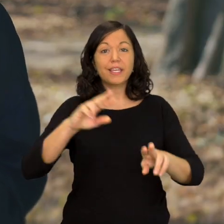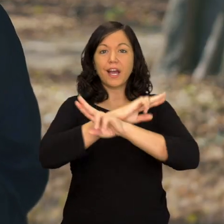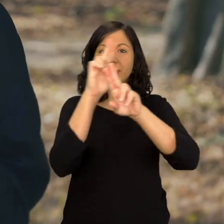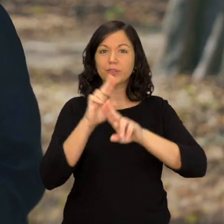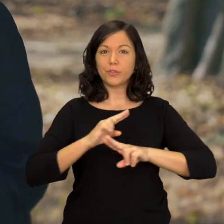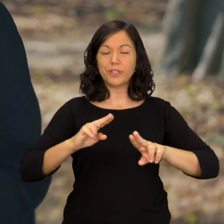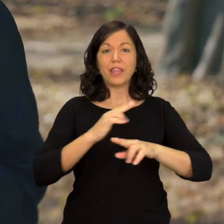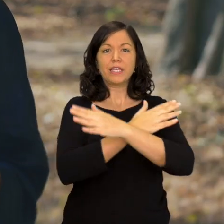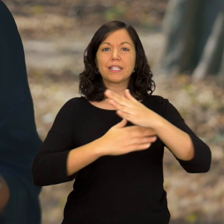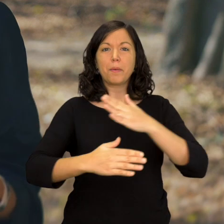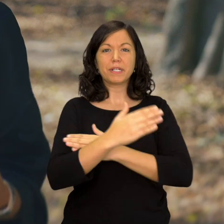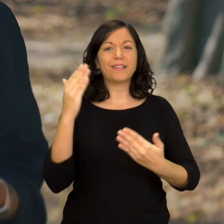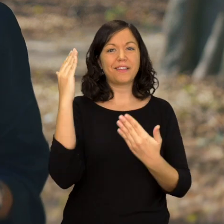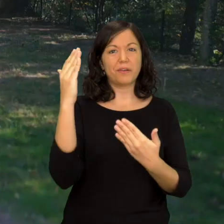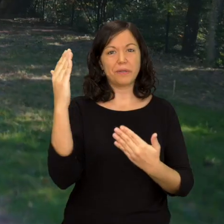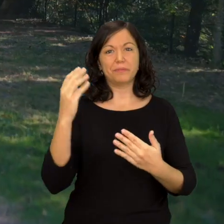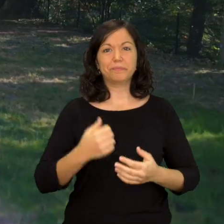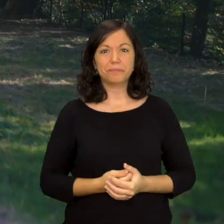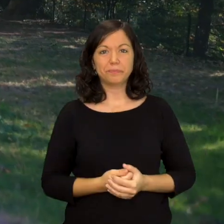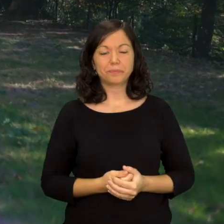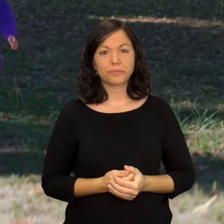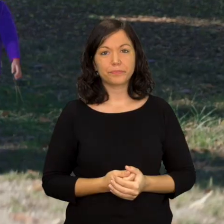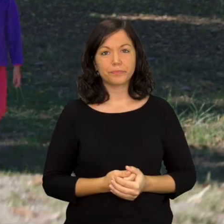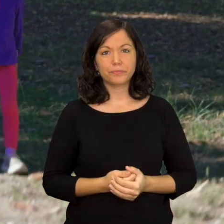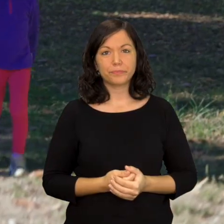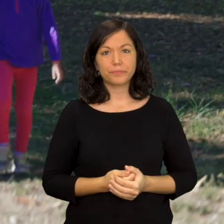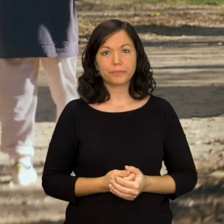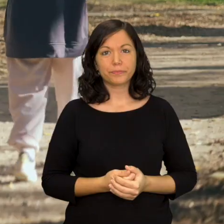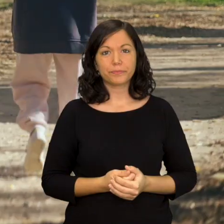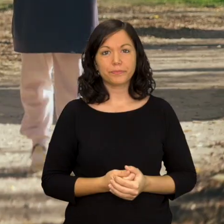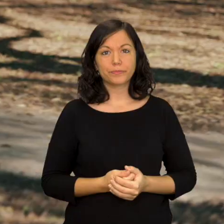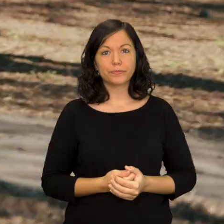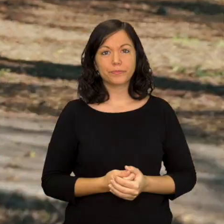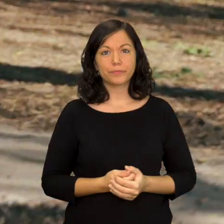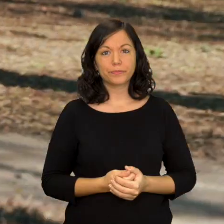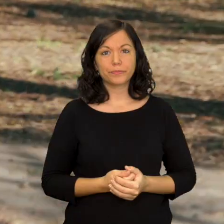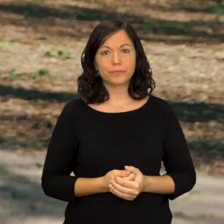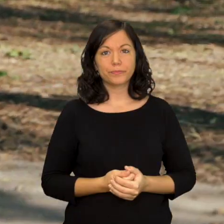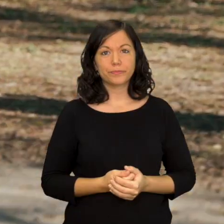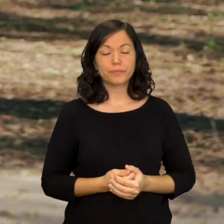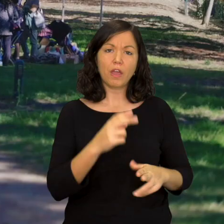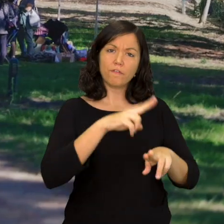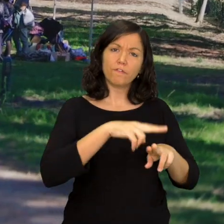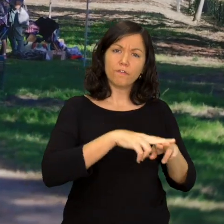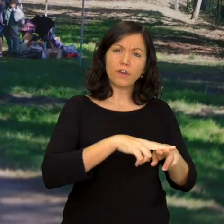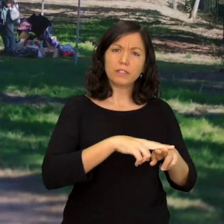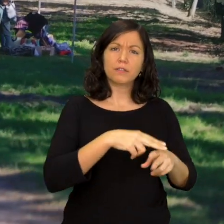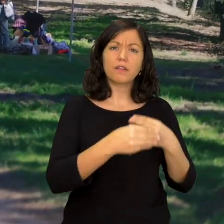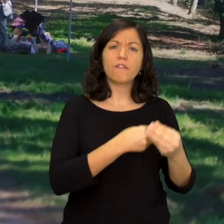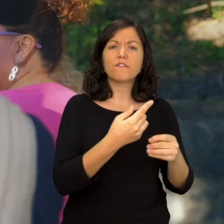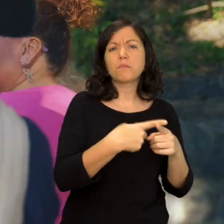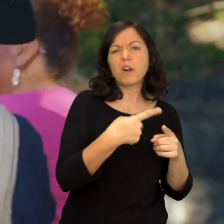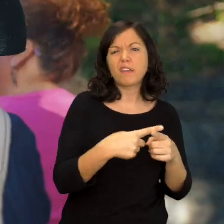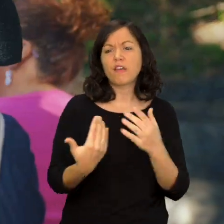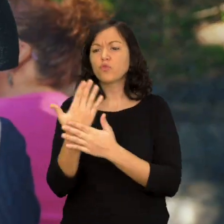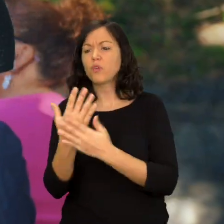Dia Internacional de les Discapacitats. En un espai natural, un grup de persones participa a diferents tallers. Per què fem una festa? Per